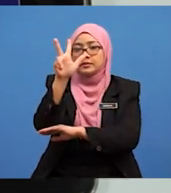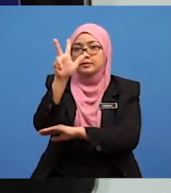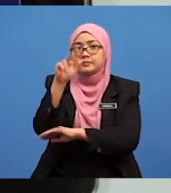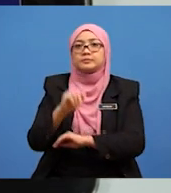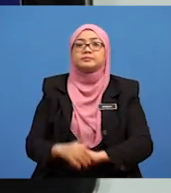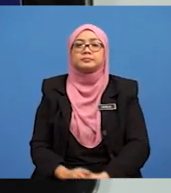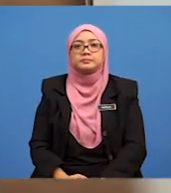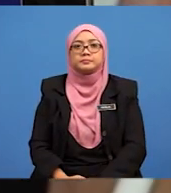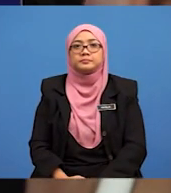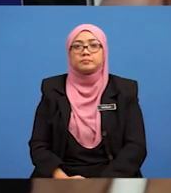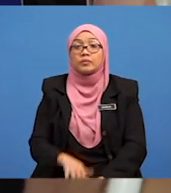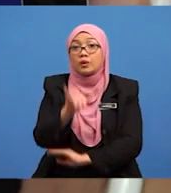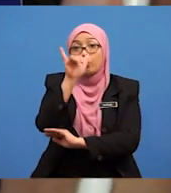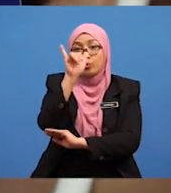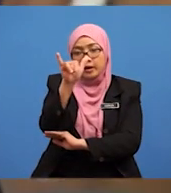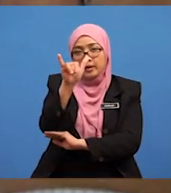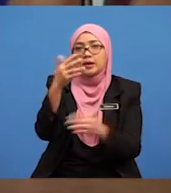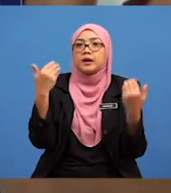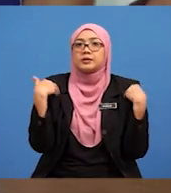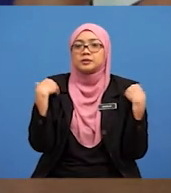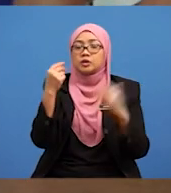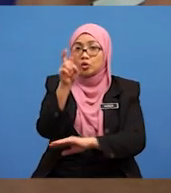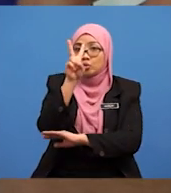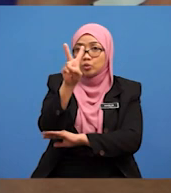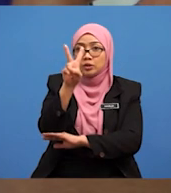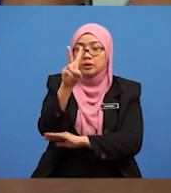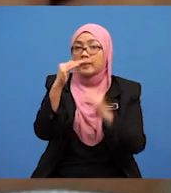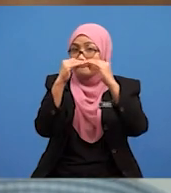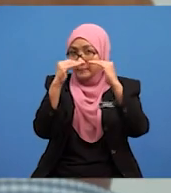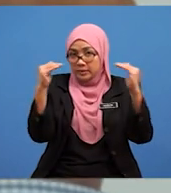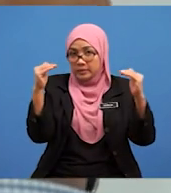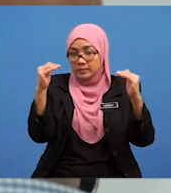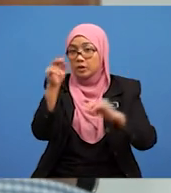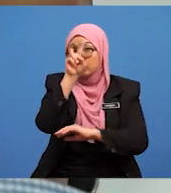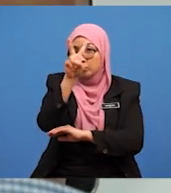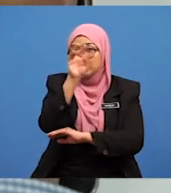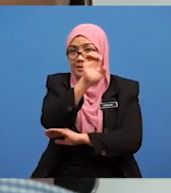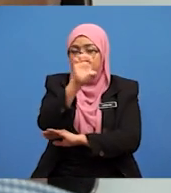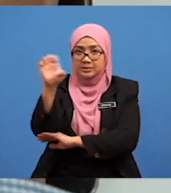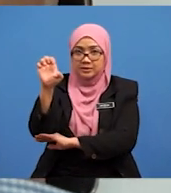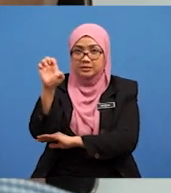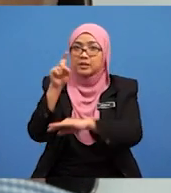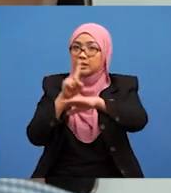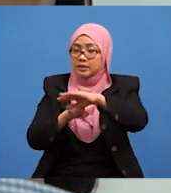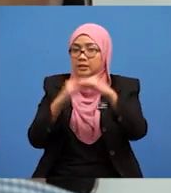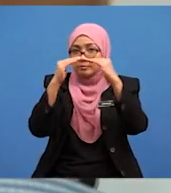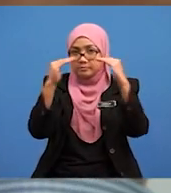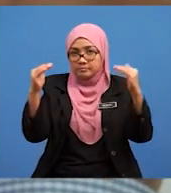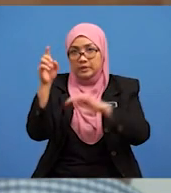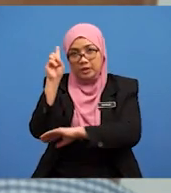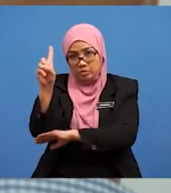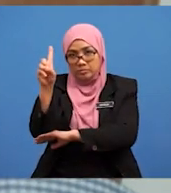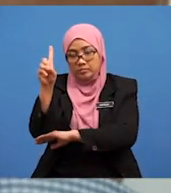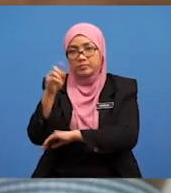2. Manakala Y pula mempunyai 2 petala, 2 elektron di petala yang pertama,